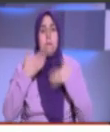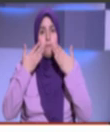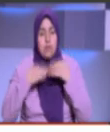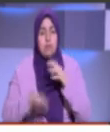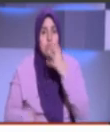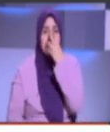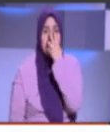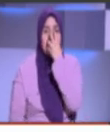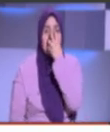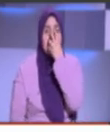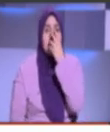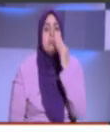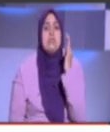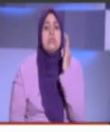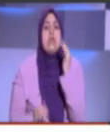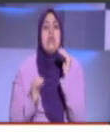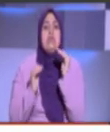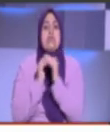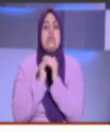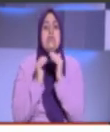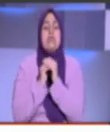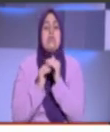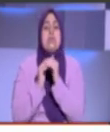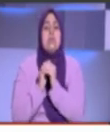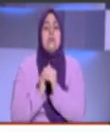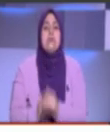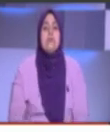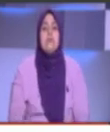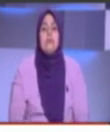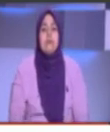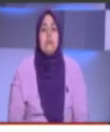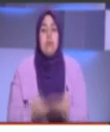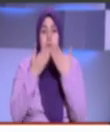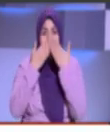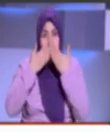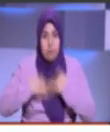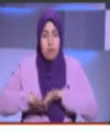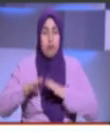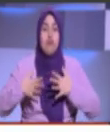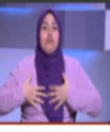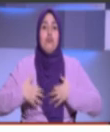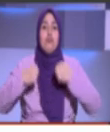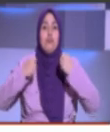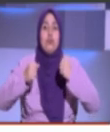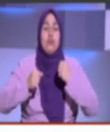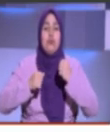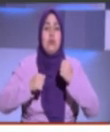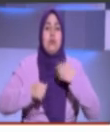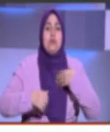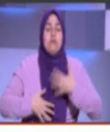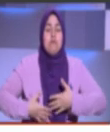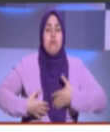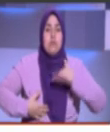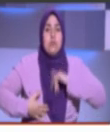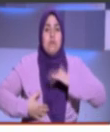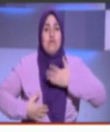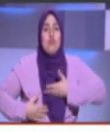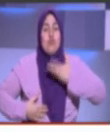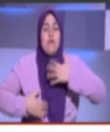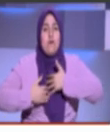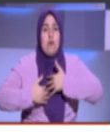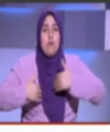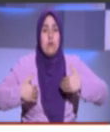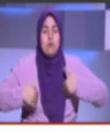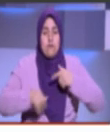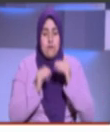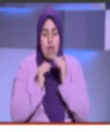المركزة 3 ليال، ثم يخرج بعدها بصحة جيدة، معنويات مرتفعة، يظل إلى في الأيام